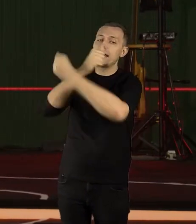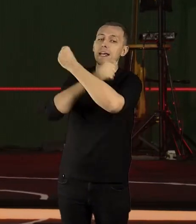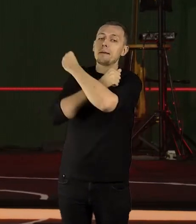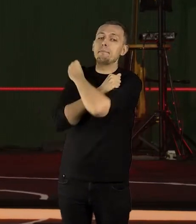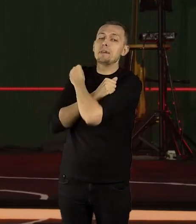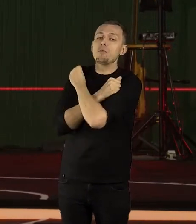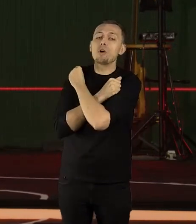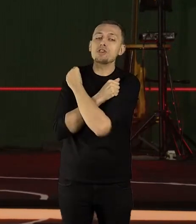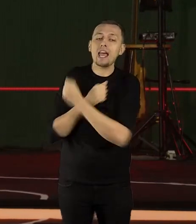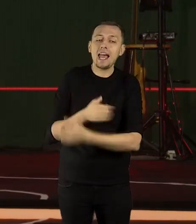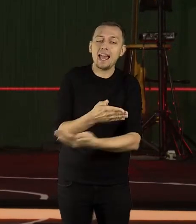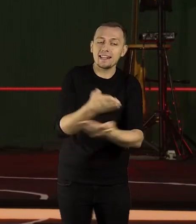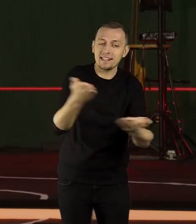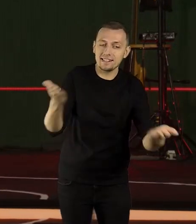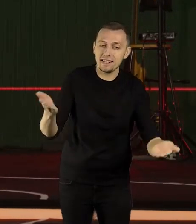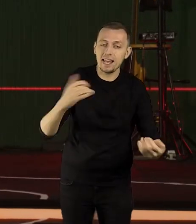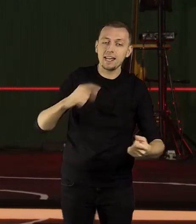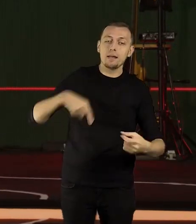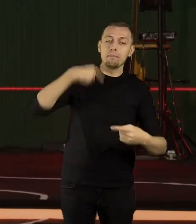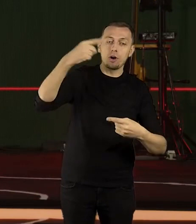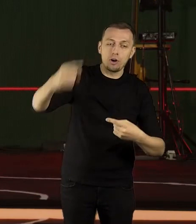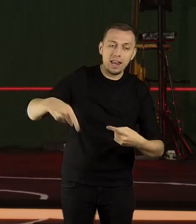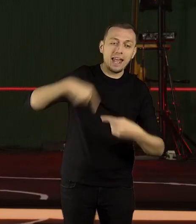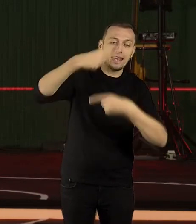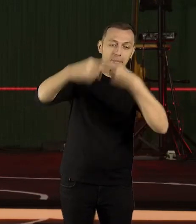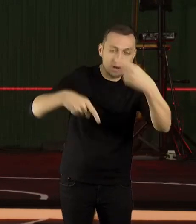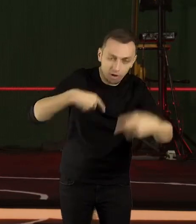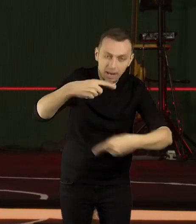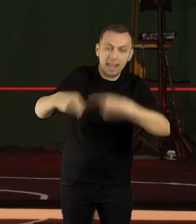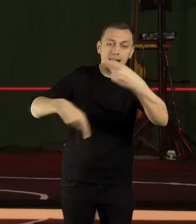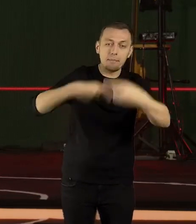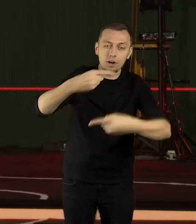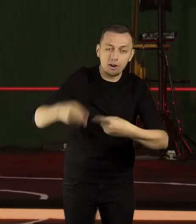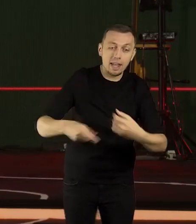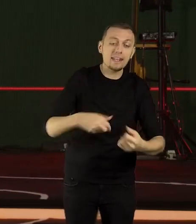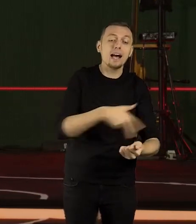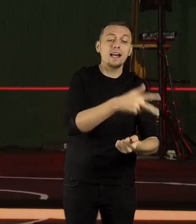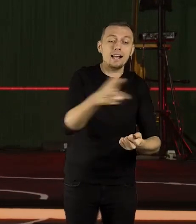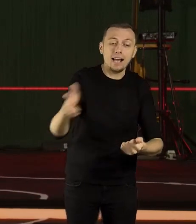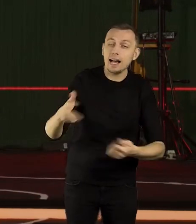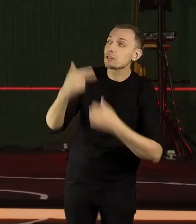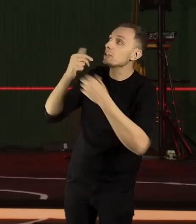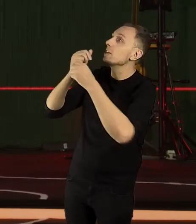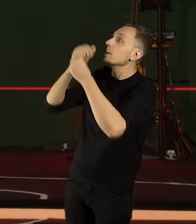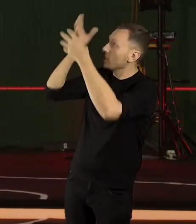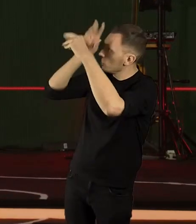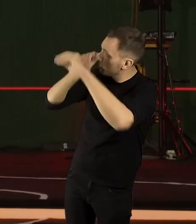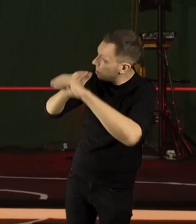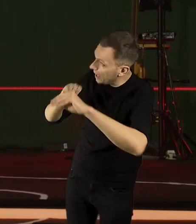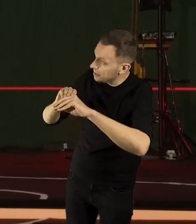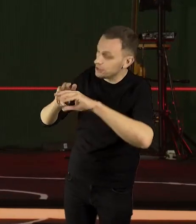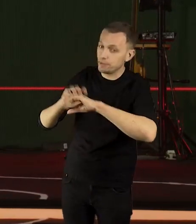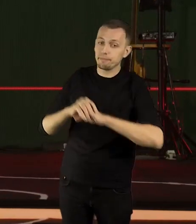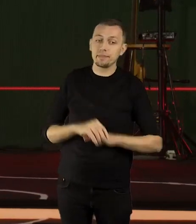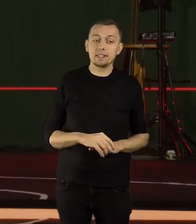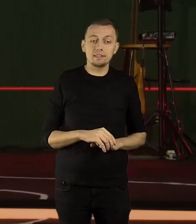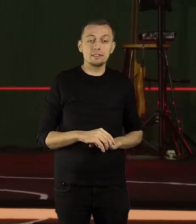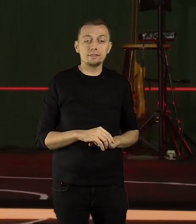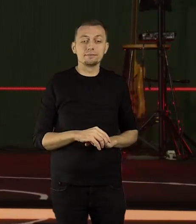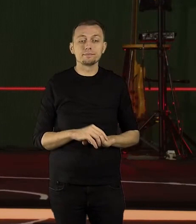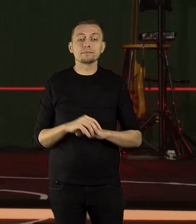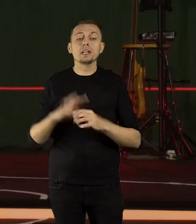cześć. Okazał siłę swoim ramieniem. Rozproszył tych, którzy chełpią się zamysłami swoich